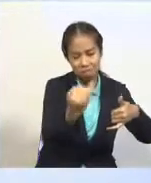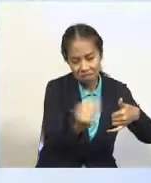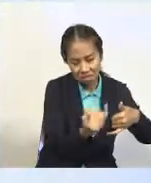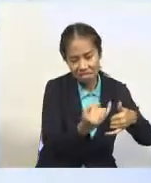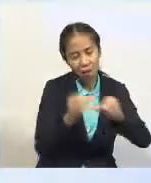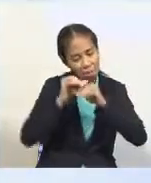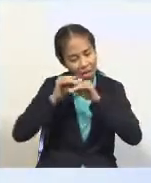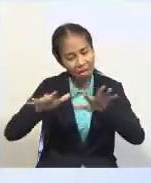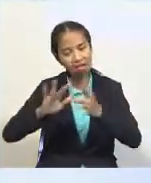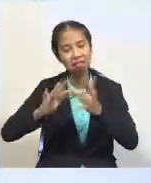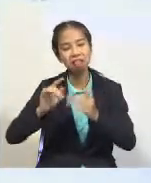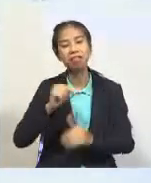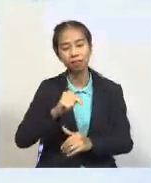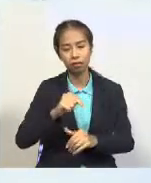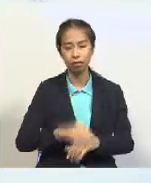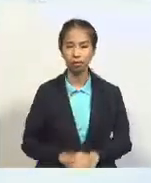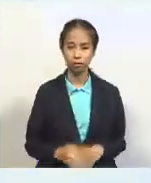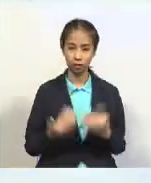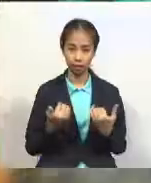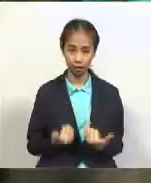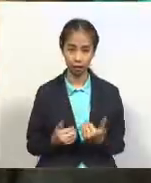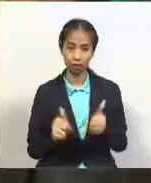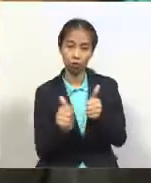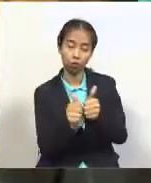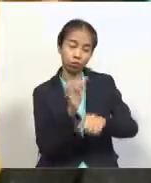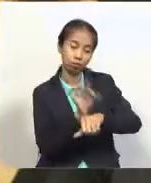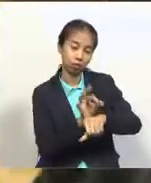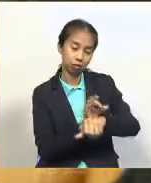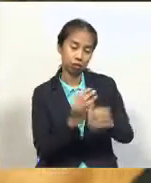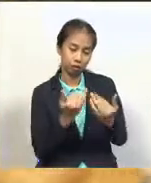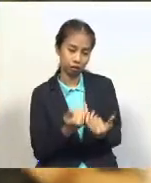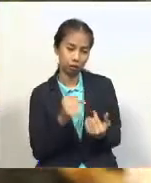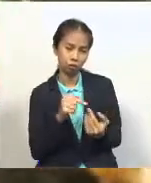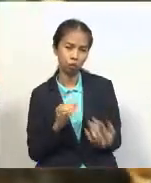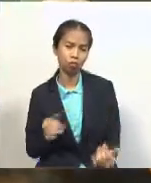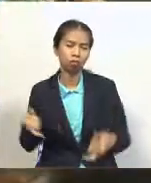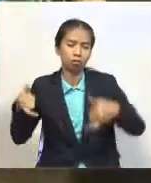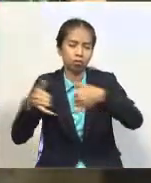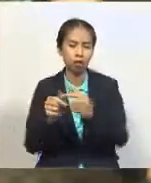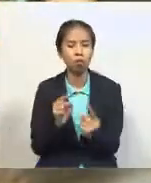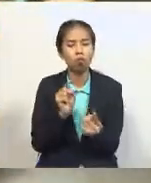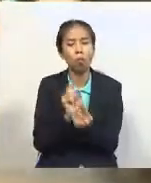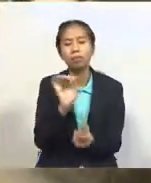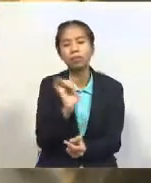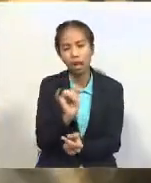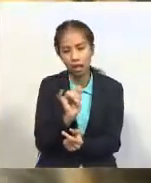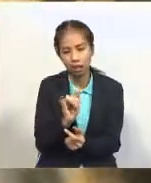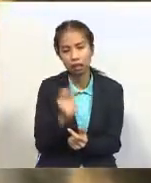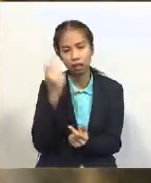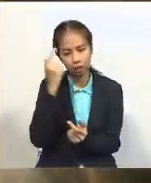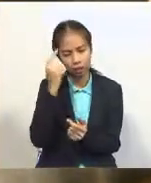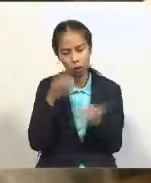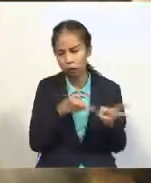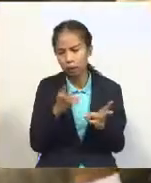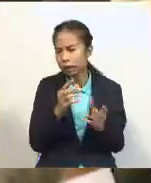ที่เกิดขึ้นซึ่งพลเอกประวิตรบอกว่าเบื้องต้นในนายศิระยังไม่ได้ติดต่อขอชี้แจงเรื่องนี้นะครับแล้วก็ยังไม่ได้กำหนดแนวทาง